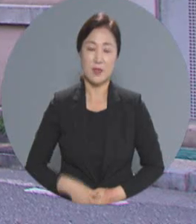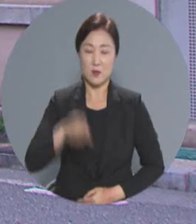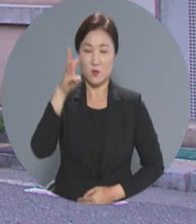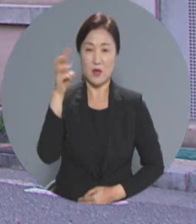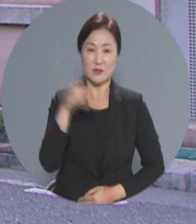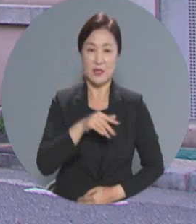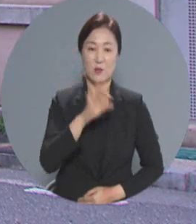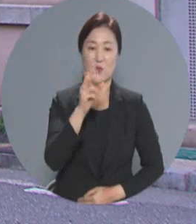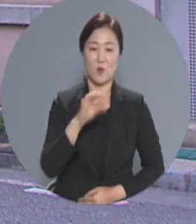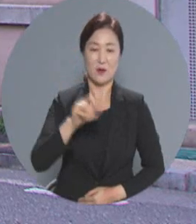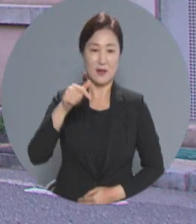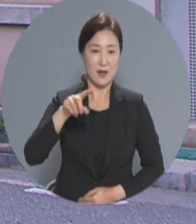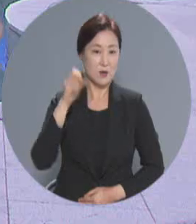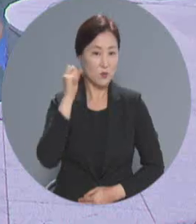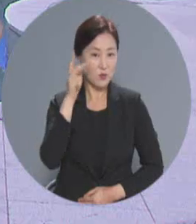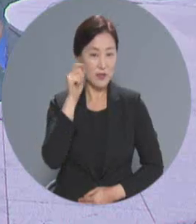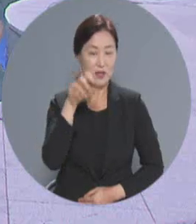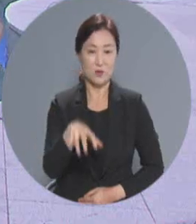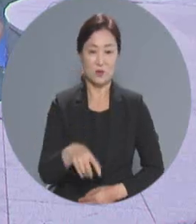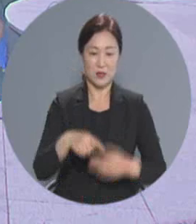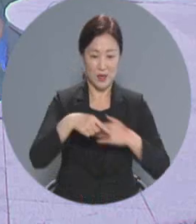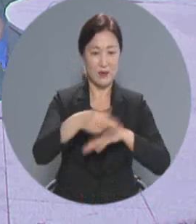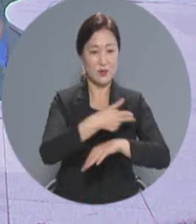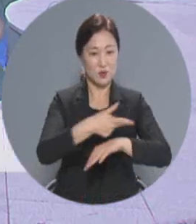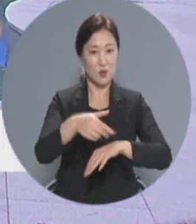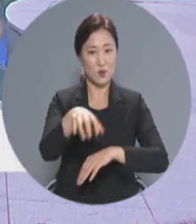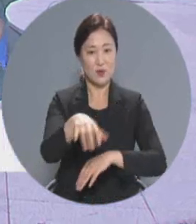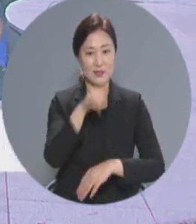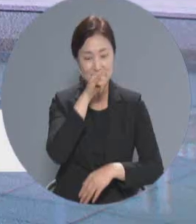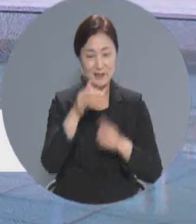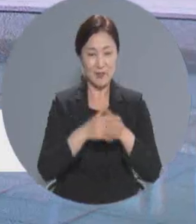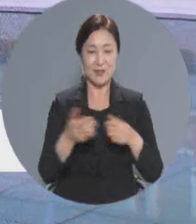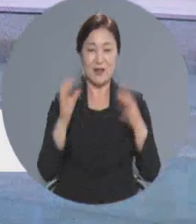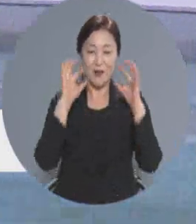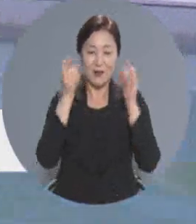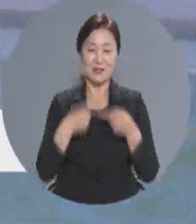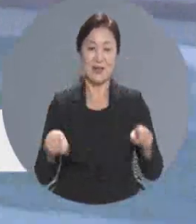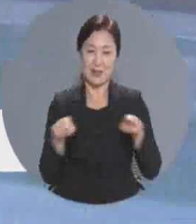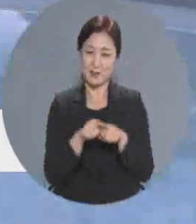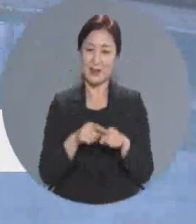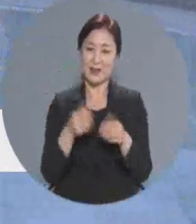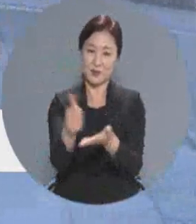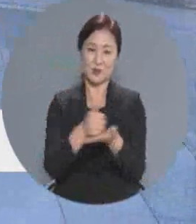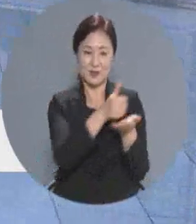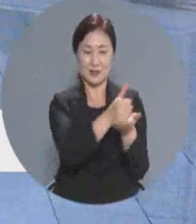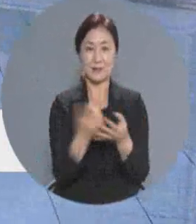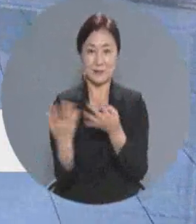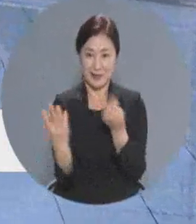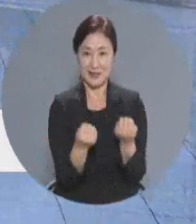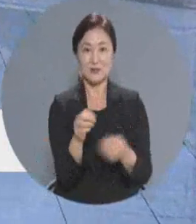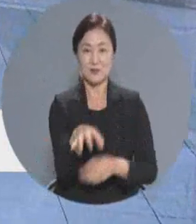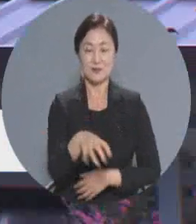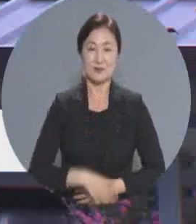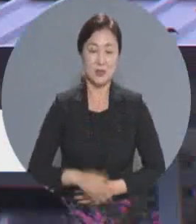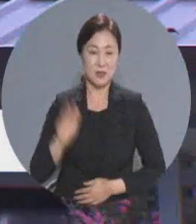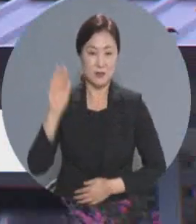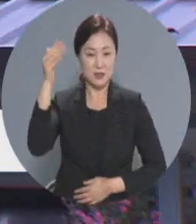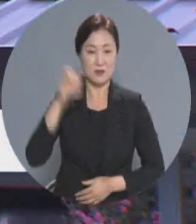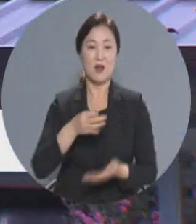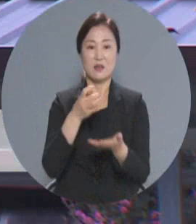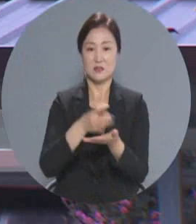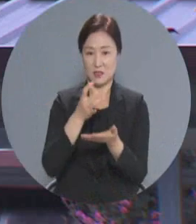광양시 본강면의 한 숙박시설, 야외 수영장이 있어 어린이를 동반한 이용객이 많은 곳입니다. 최근 천안